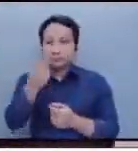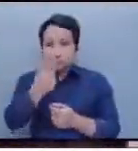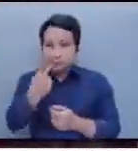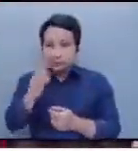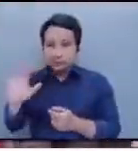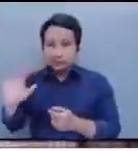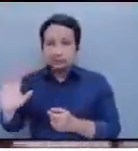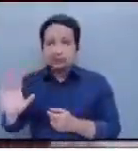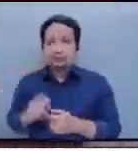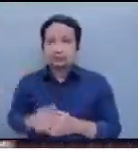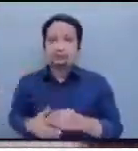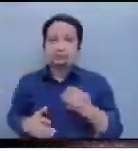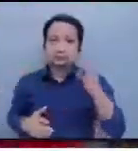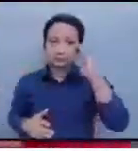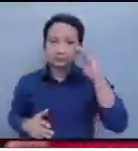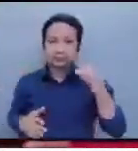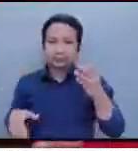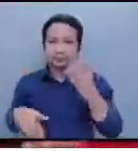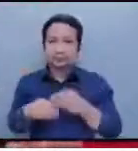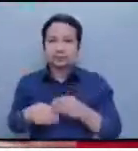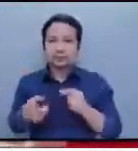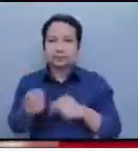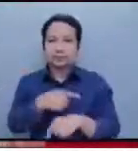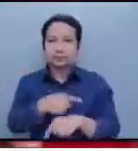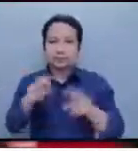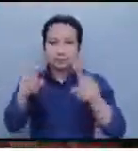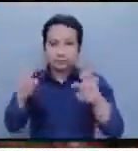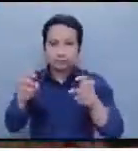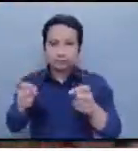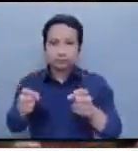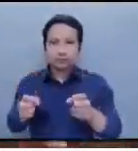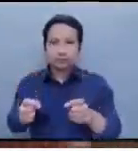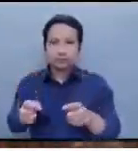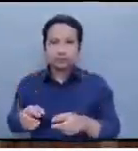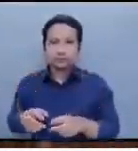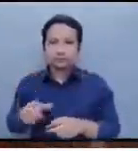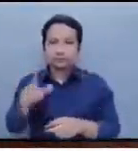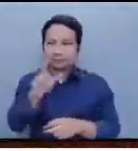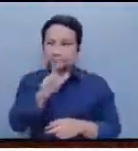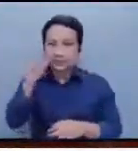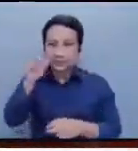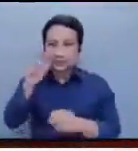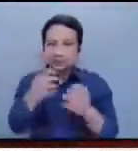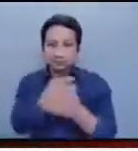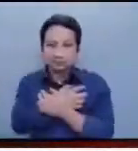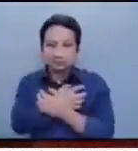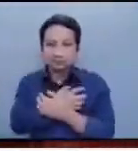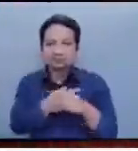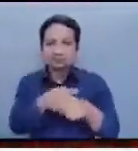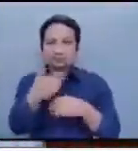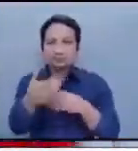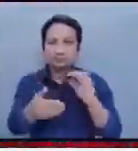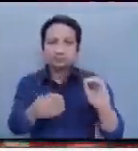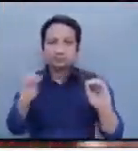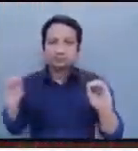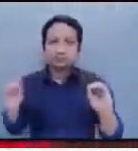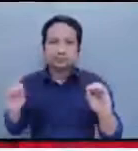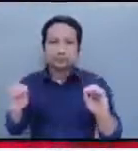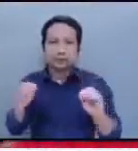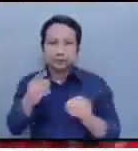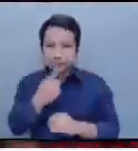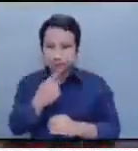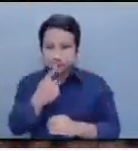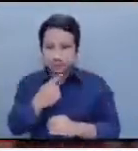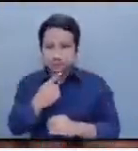VP Lenny at ang iba may dalang tinatawag pang Lenny Bear. Ang mga supporters naman ni Marcos Jr., mga nakapula.